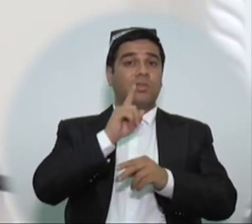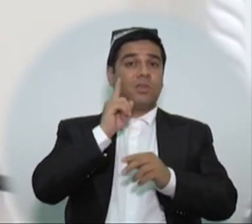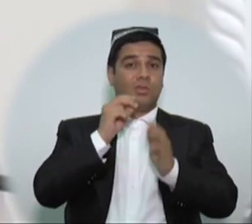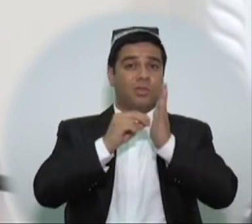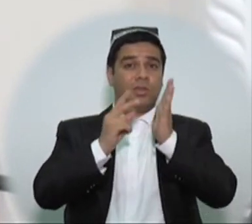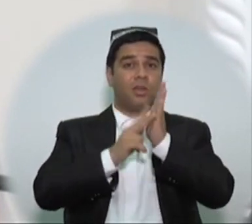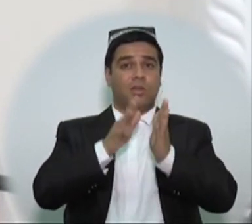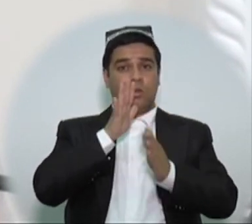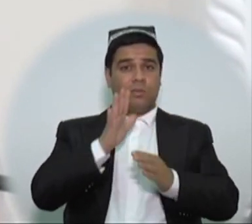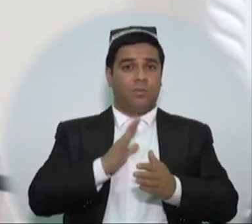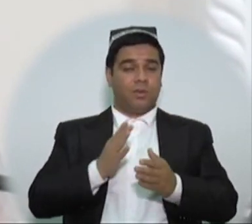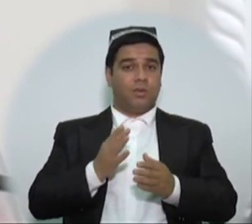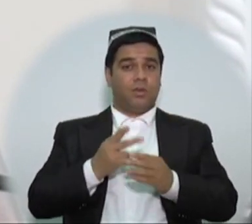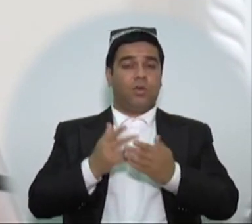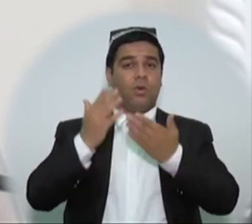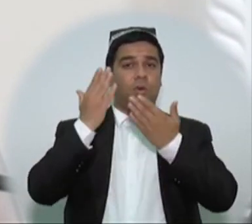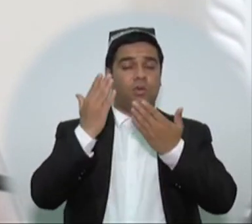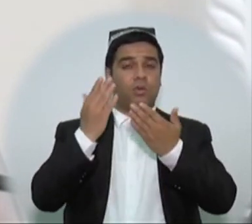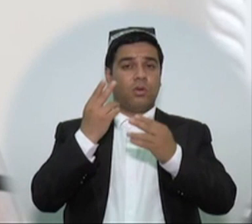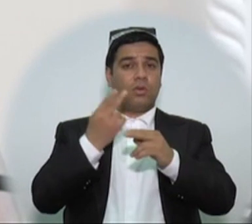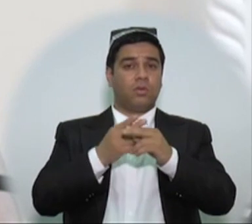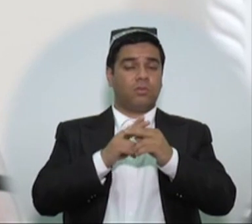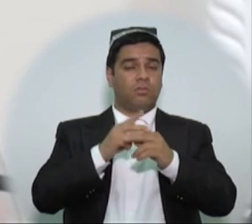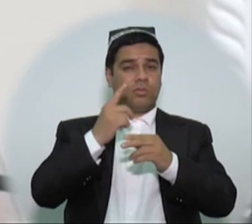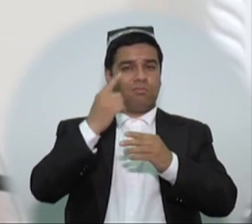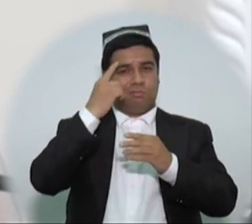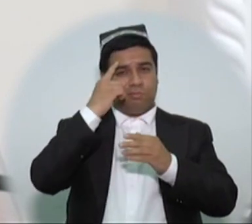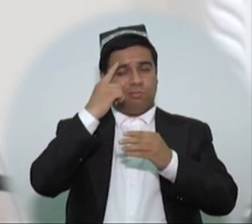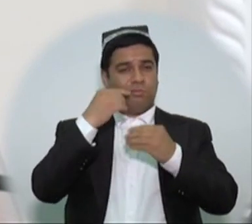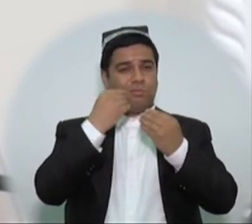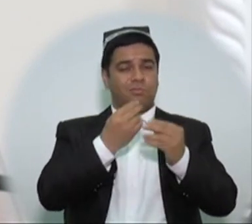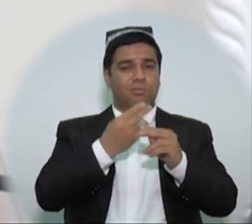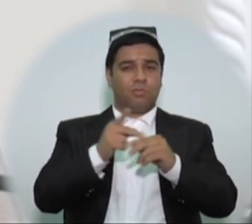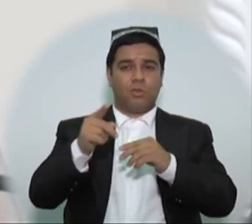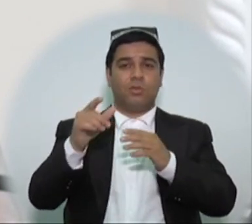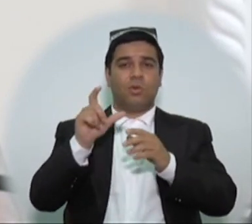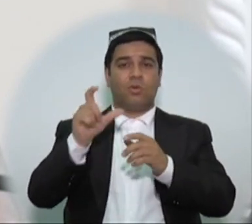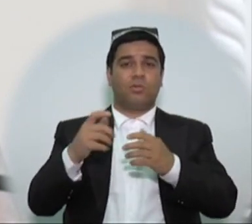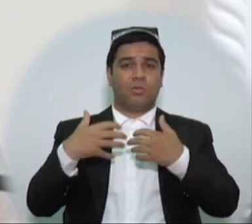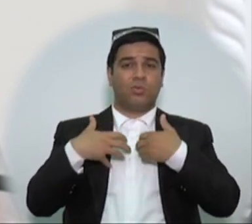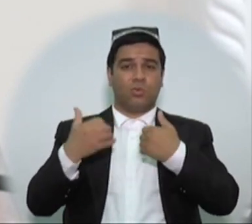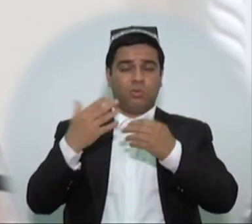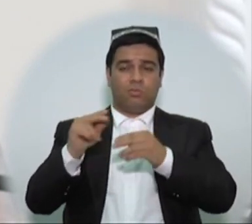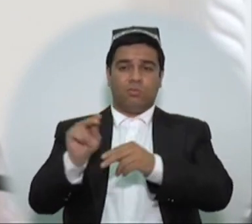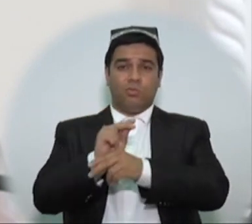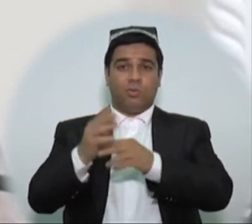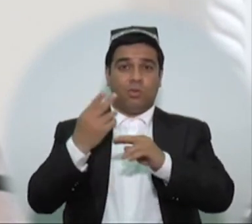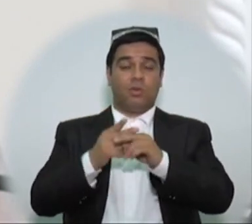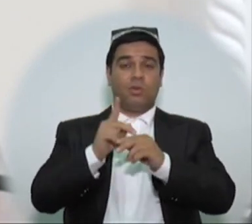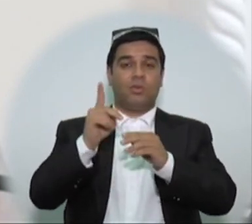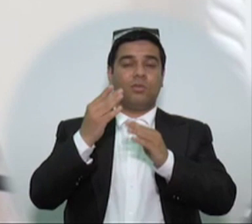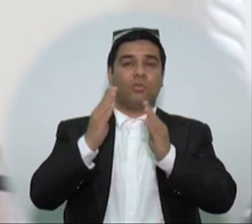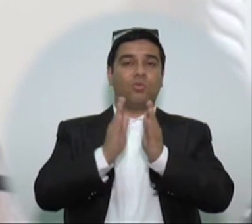yigit. Alloh manfaat berib, amir tuzalib, istaganingni ista deganda